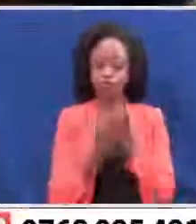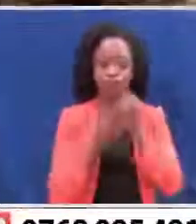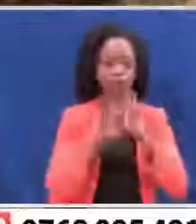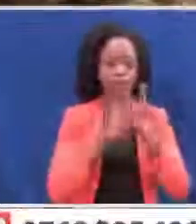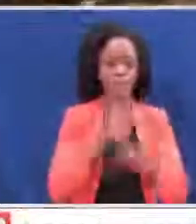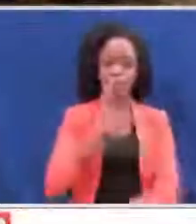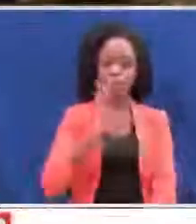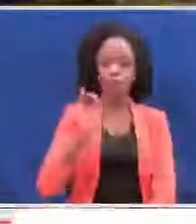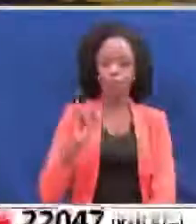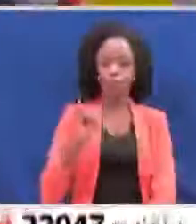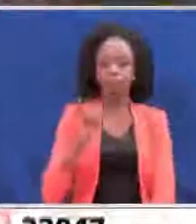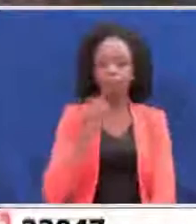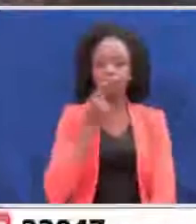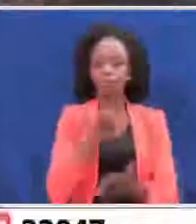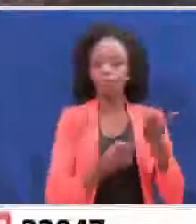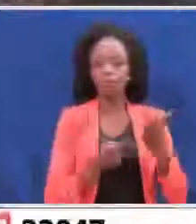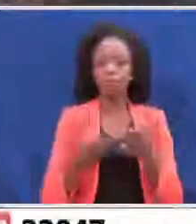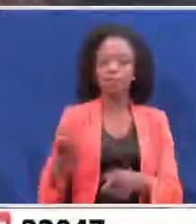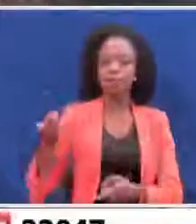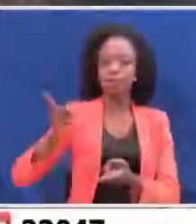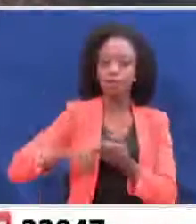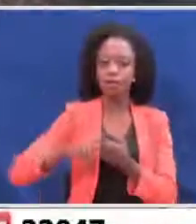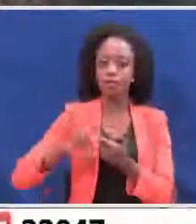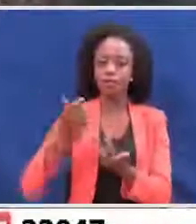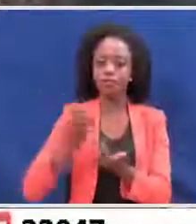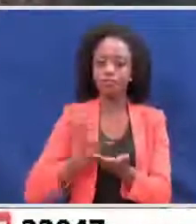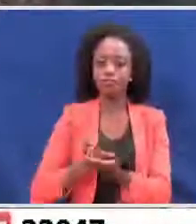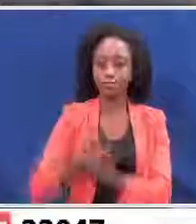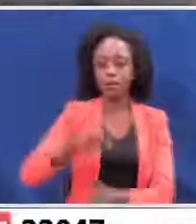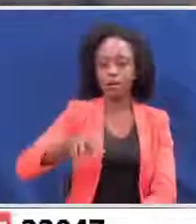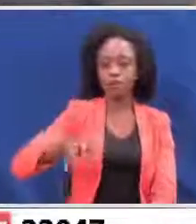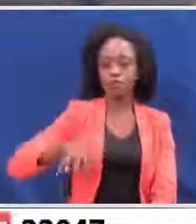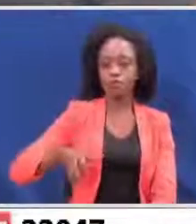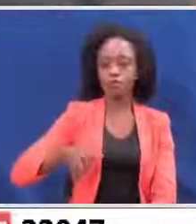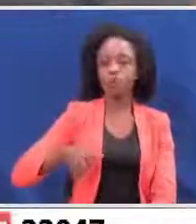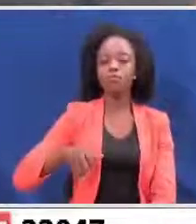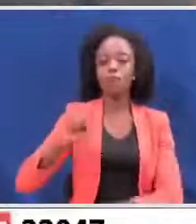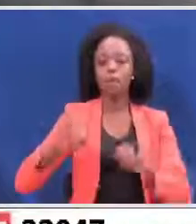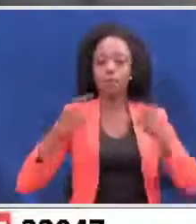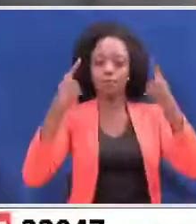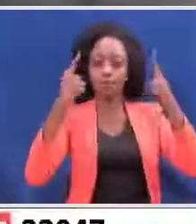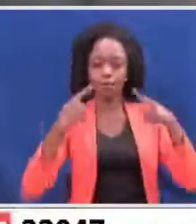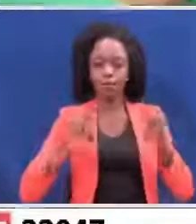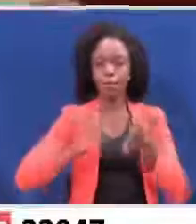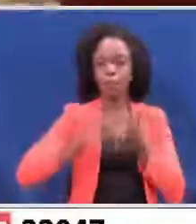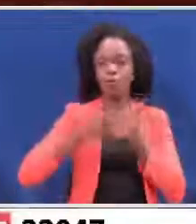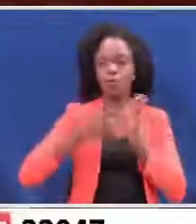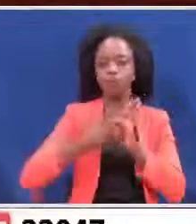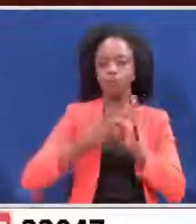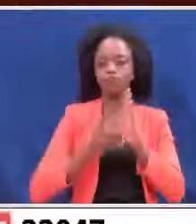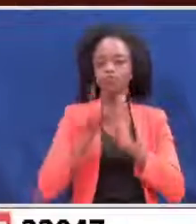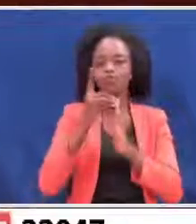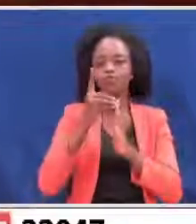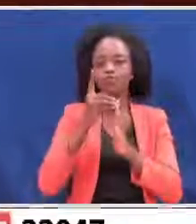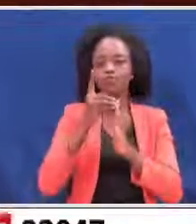ripoti ya BBI wakisema kuongezewa kwa mgao katika serikali za kaunti kutafanikisha miradi ya maendeleo. Yani